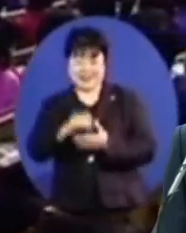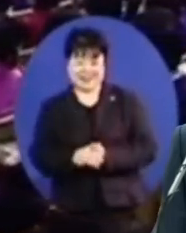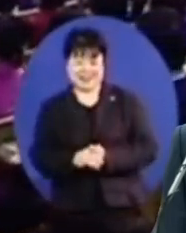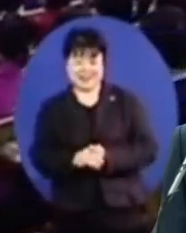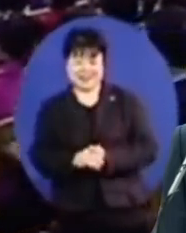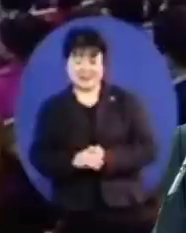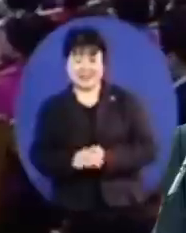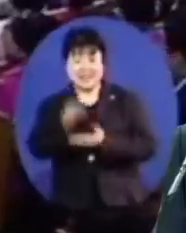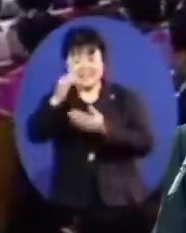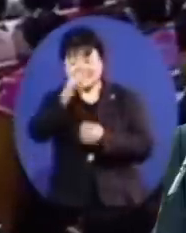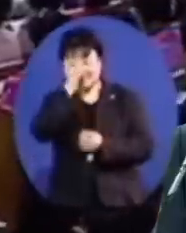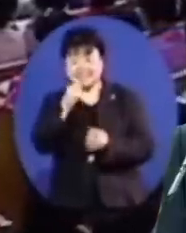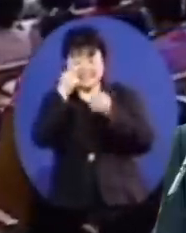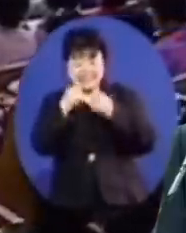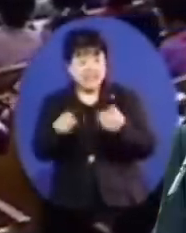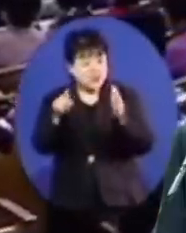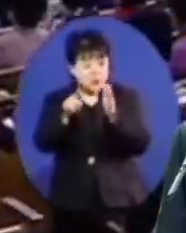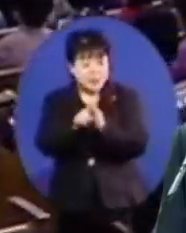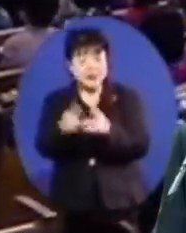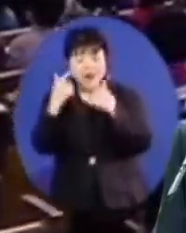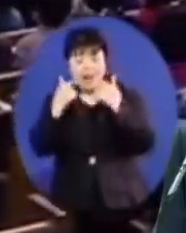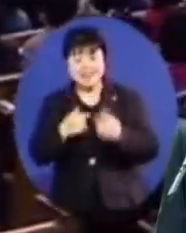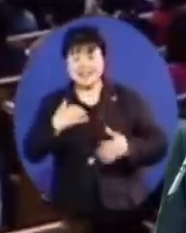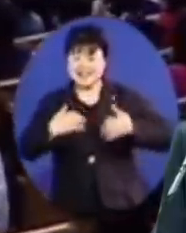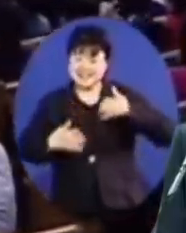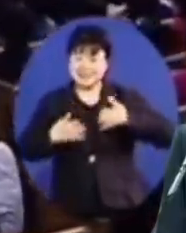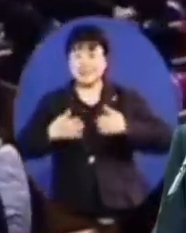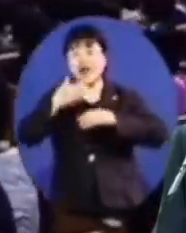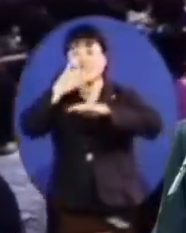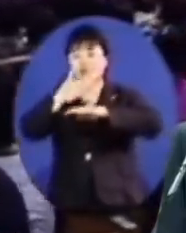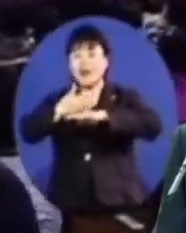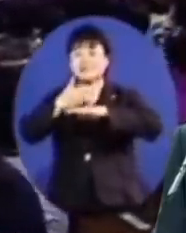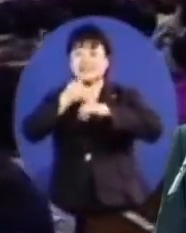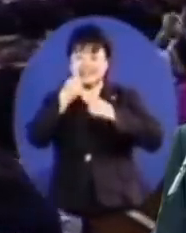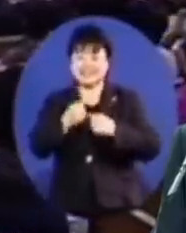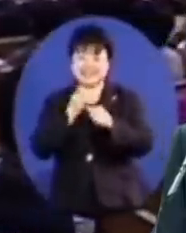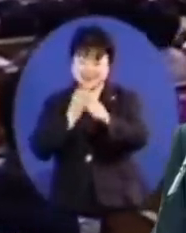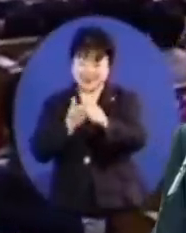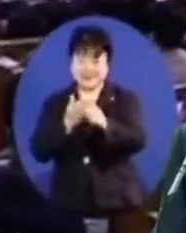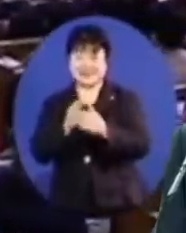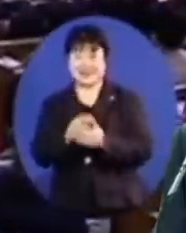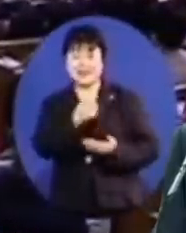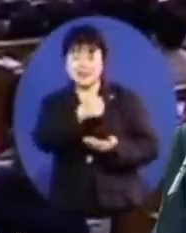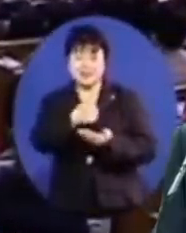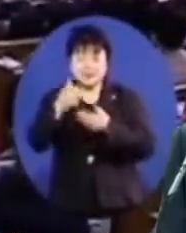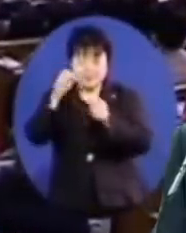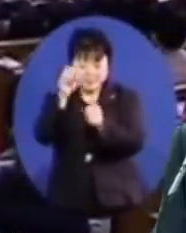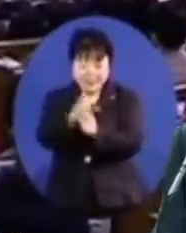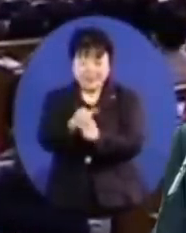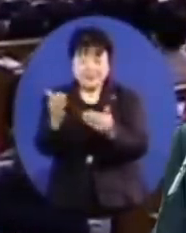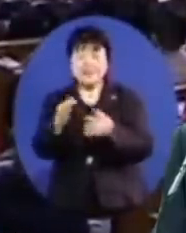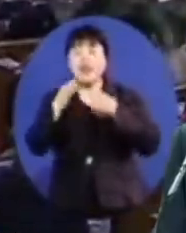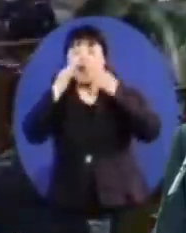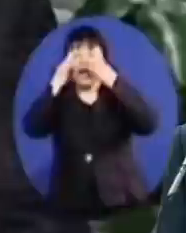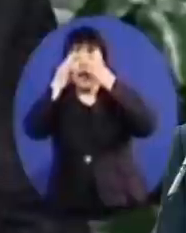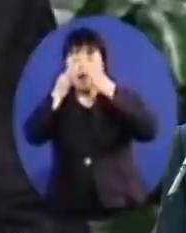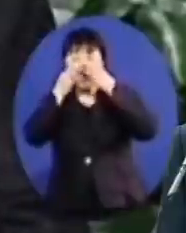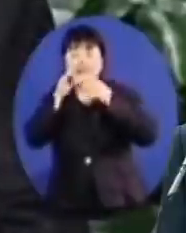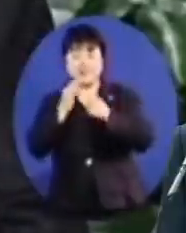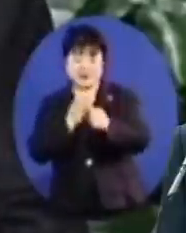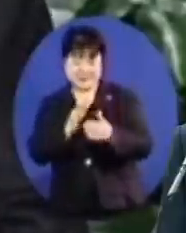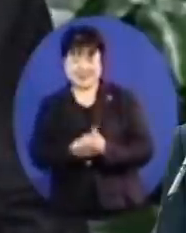우리가 가치 있게 살기 위해서는 언제나 기뻐하고 감사하면서 살고 주어진 일에 최선을 다하고 살아야 되는